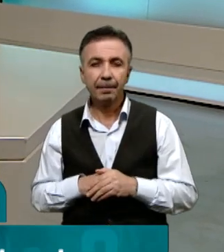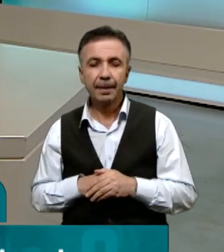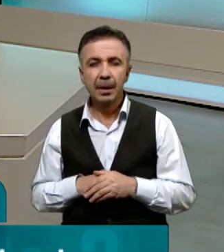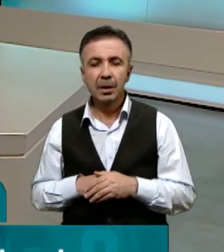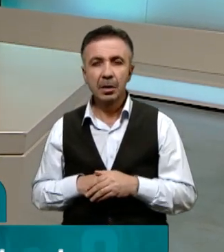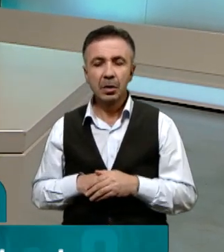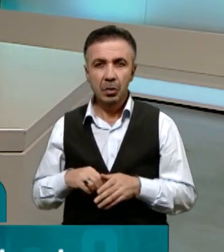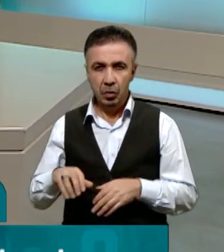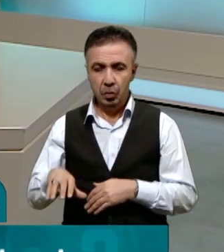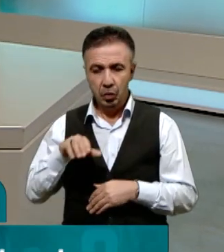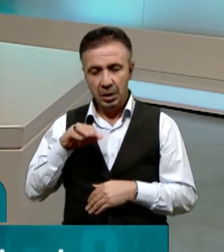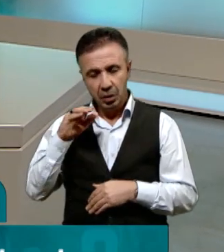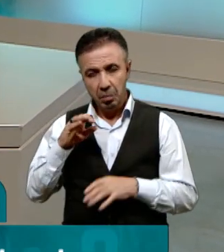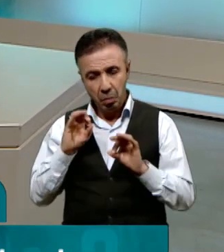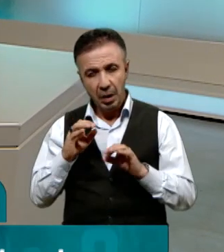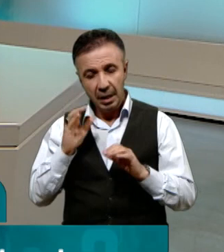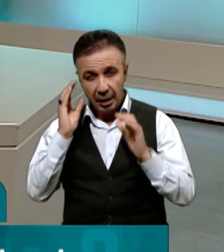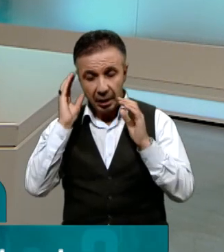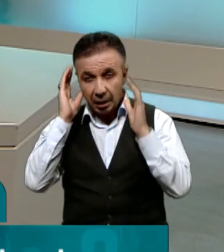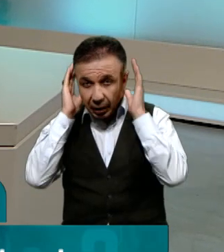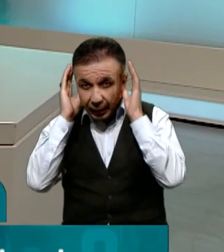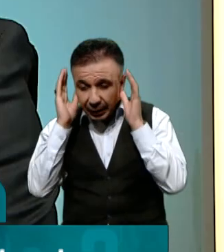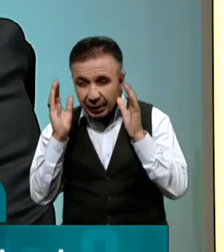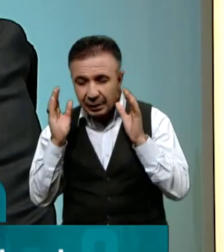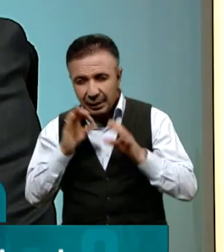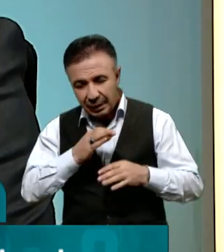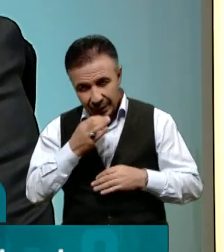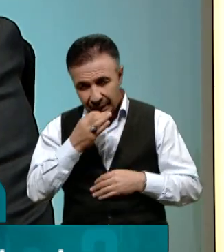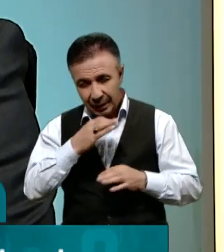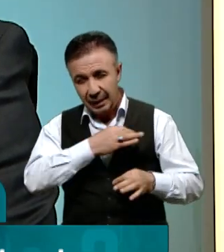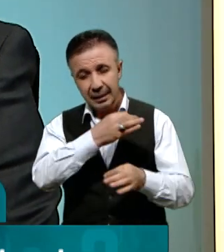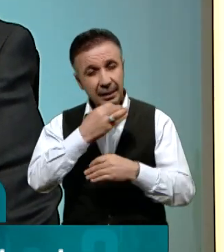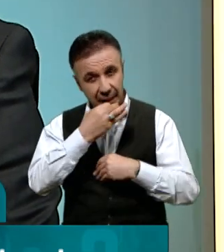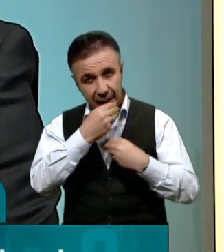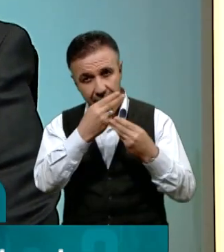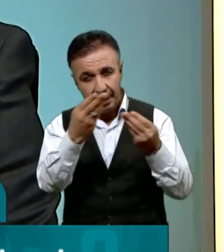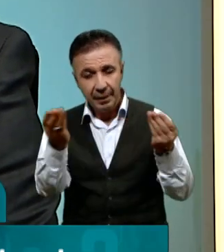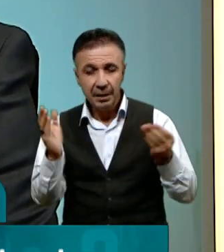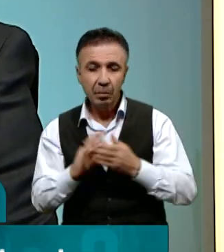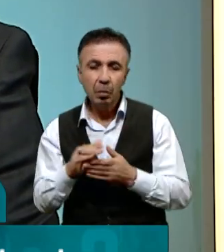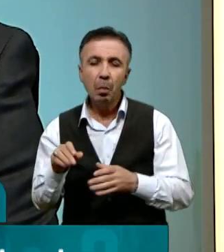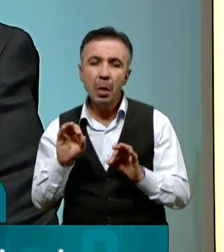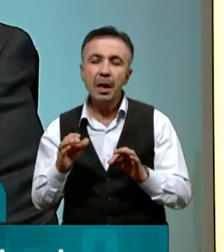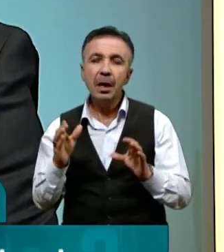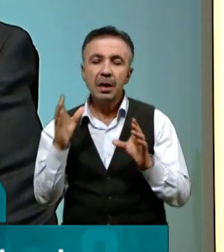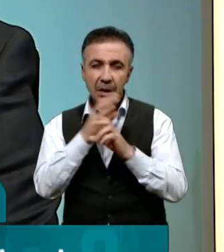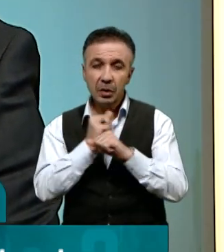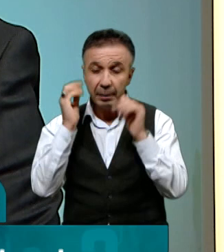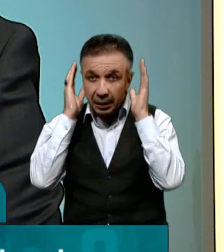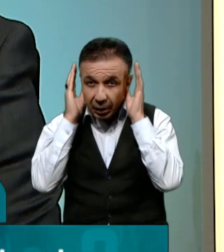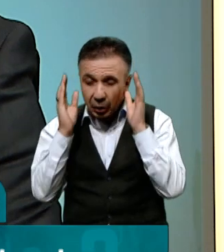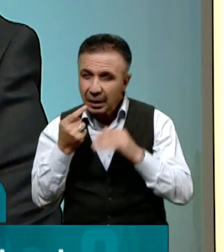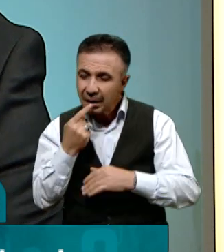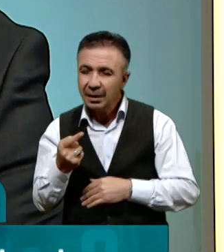biz hep öyle ne yaptık? İnsanlara duyurduk, ilan ettik. Bu şekilde teheccüd namazı kılınıyor denildiği için de